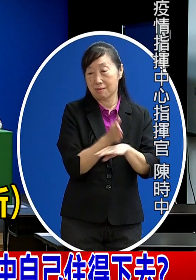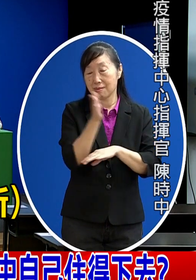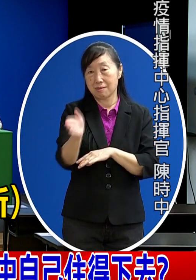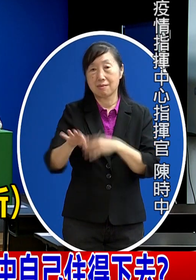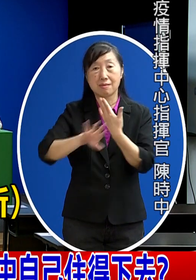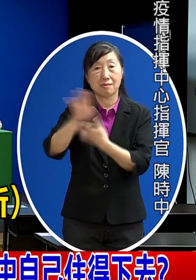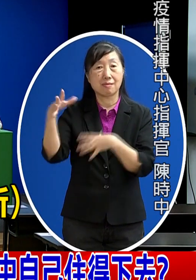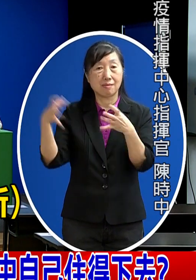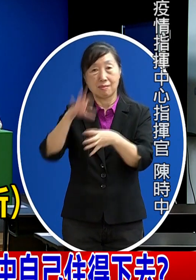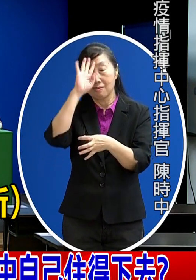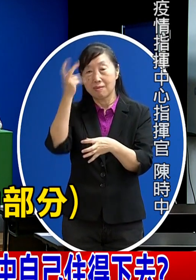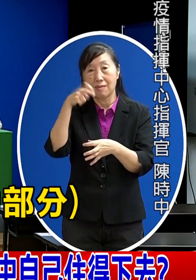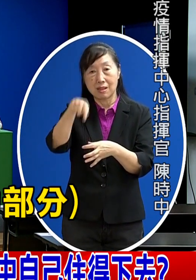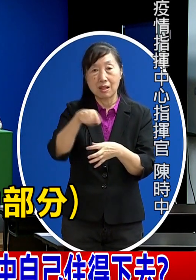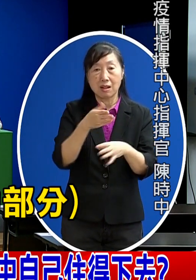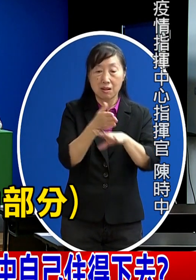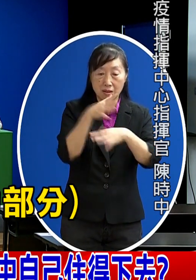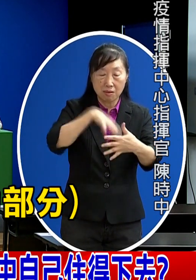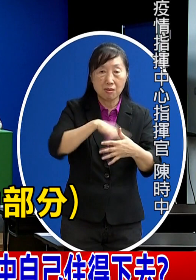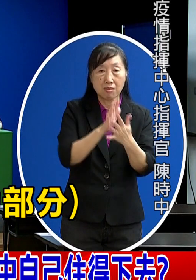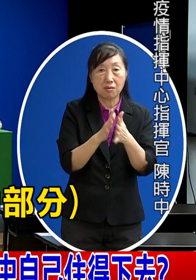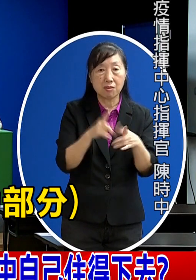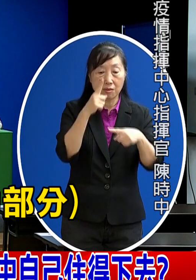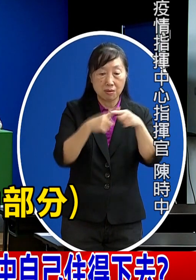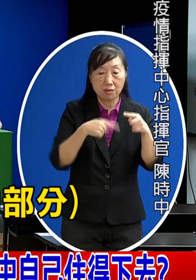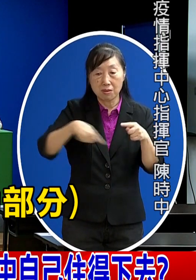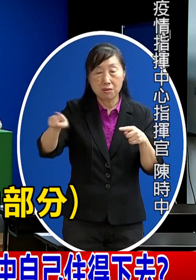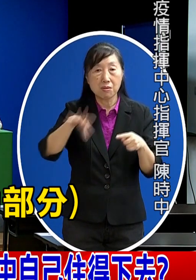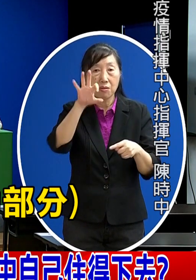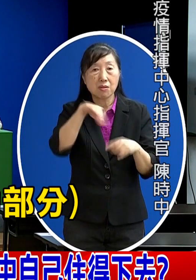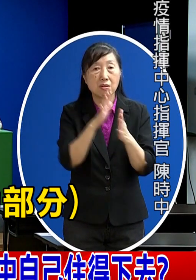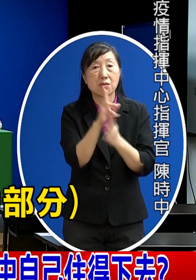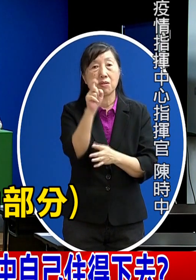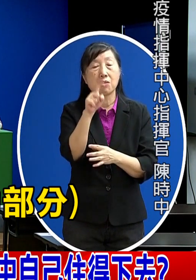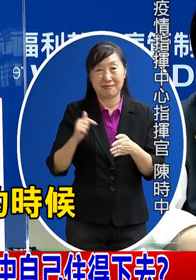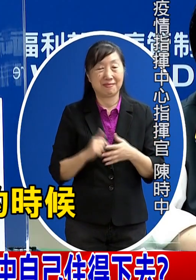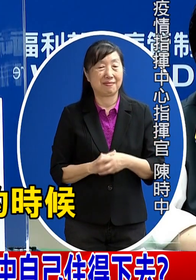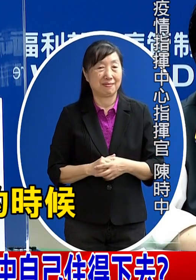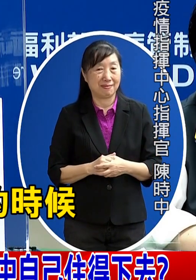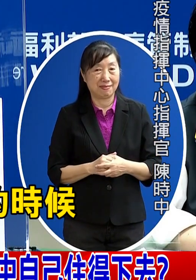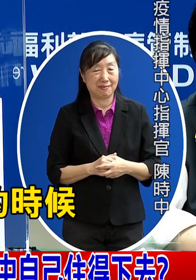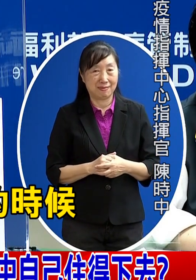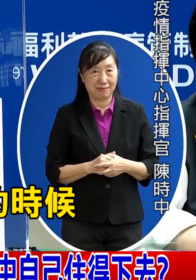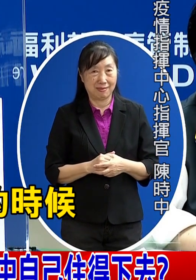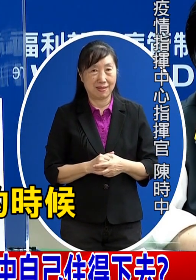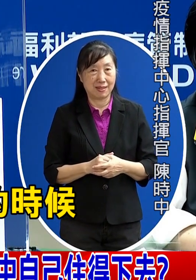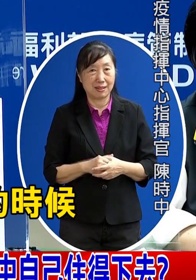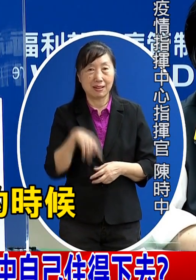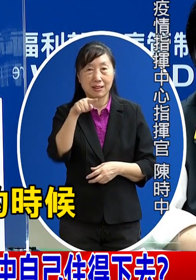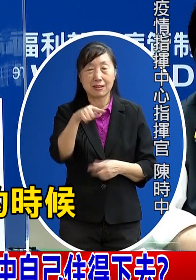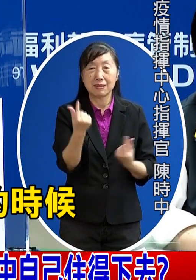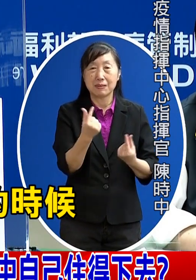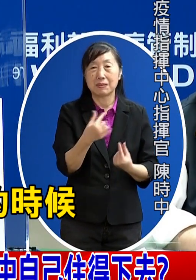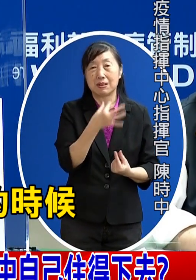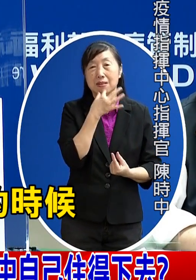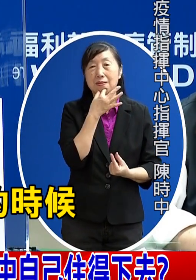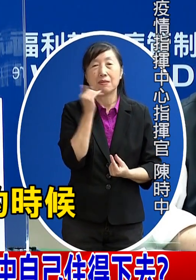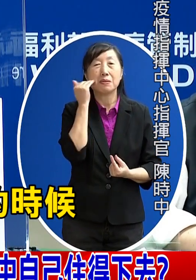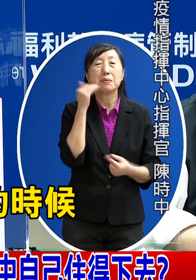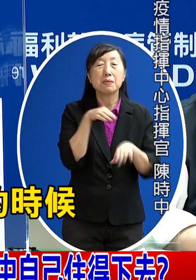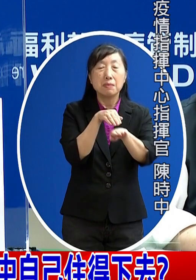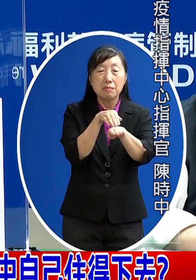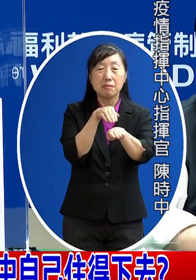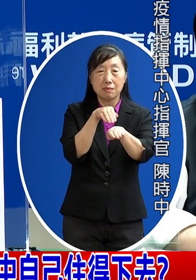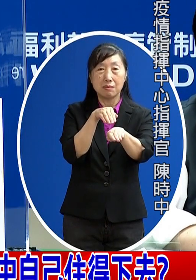候，这个途中是不能上厕所，能他是现场是直接发这个纸尿布的部分。 这些是预防说，万一你塞车的时